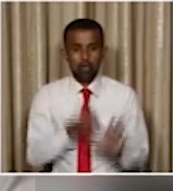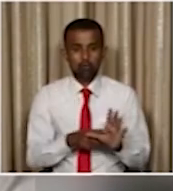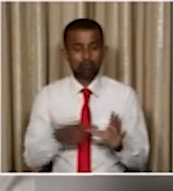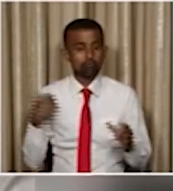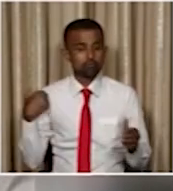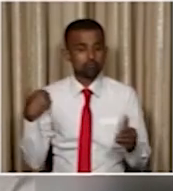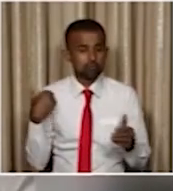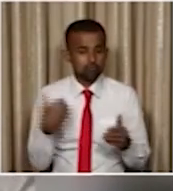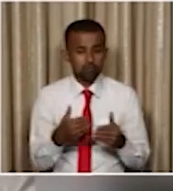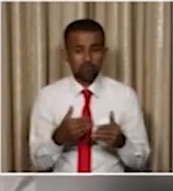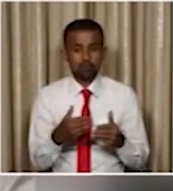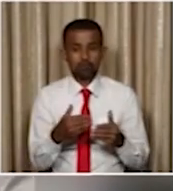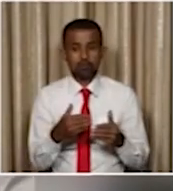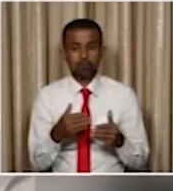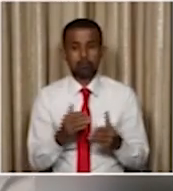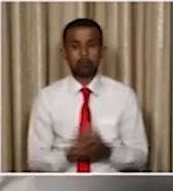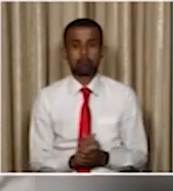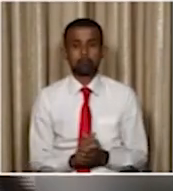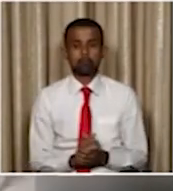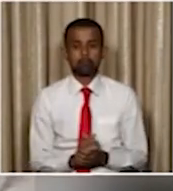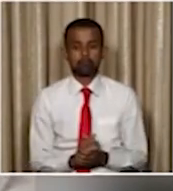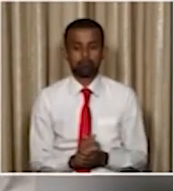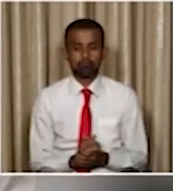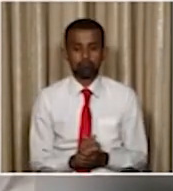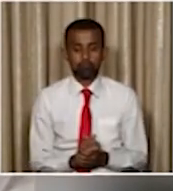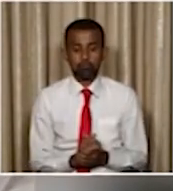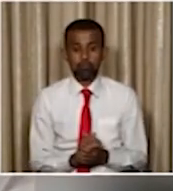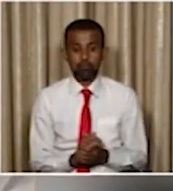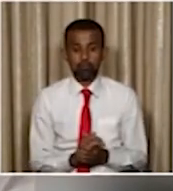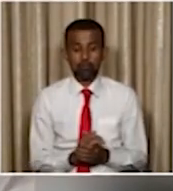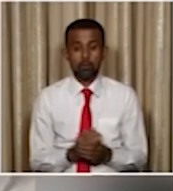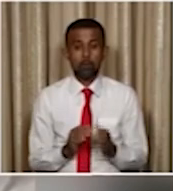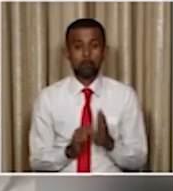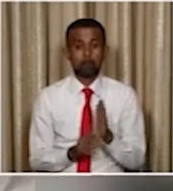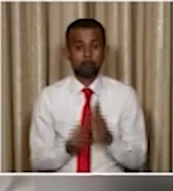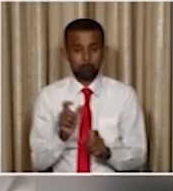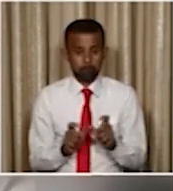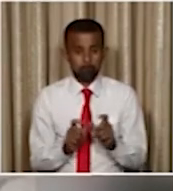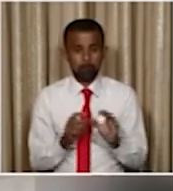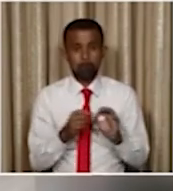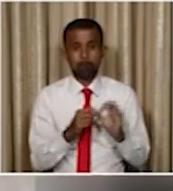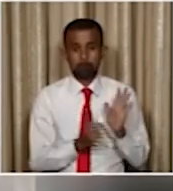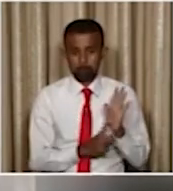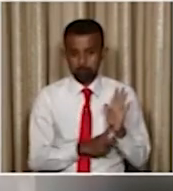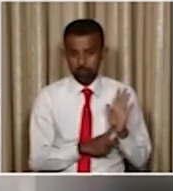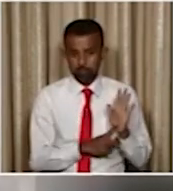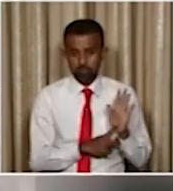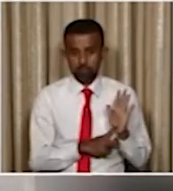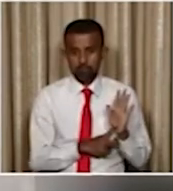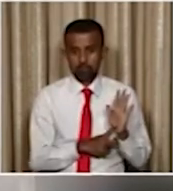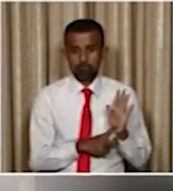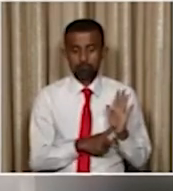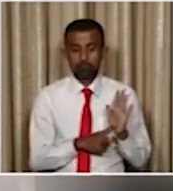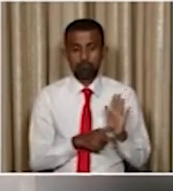නඩු තීන්දුව ගණනාවක් තියෙනවා. කෙසේ වෙතත් ශ්‍රේෂ්ඨ අධිකරණයේ ලබා දී ඇති මේ තීරණය කාන්තාවන්ගේ අයිතිවාසිකම් වලට මෙන්ම බුදුදහම